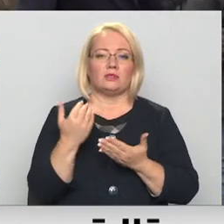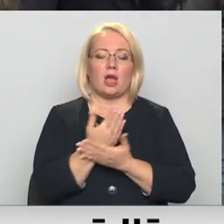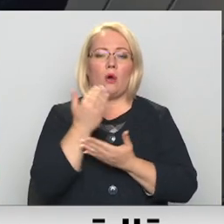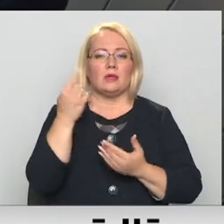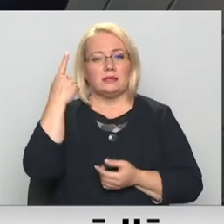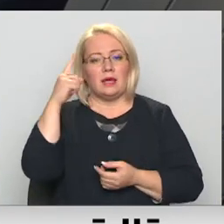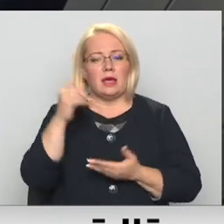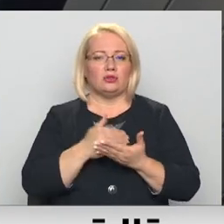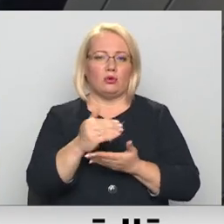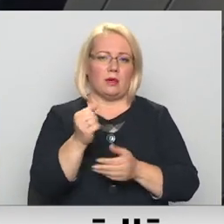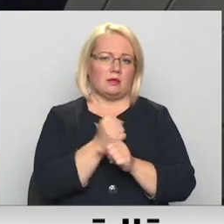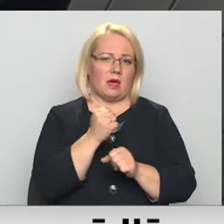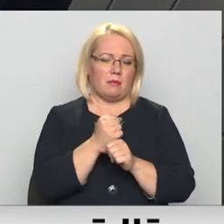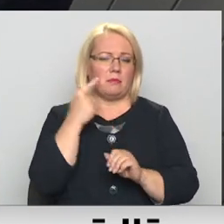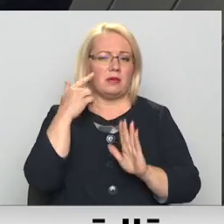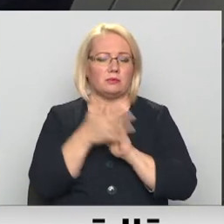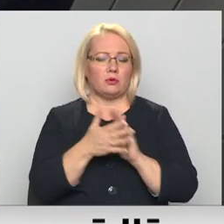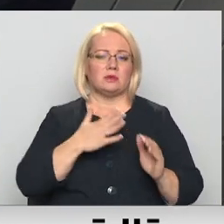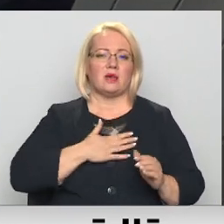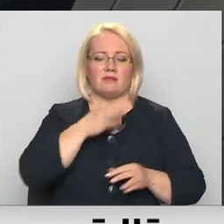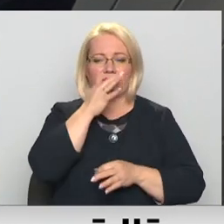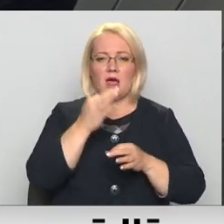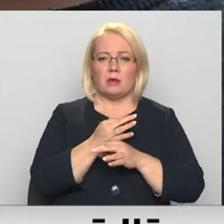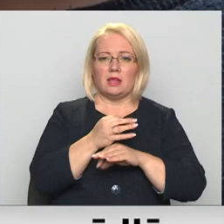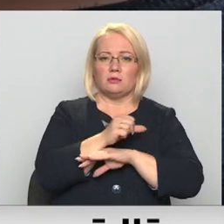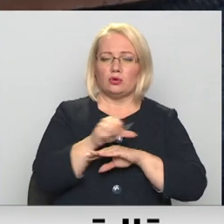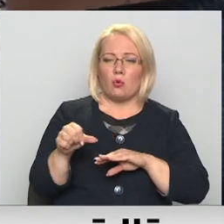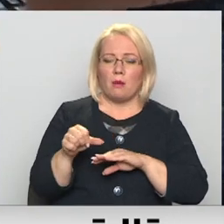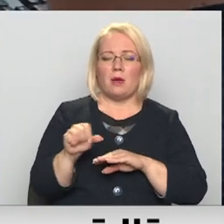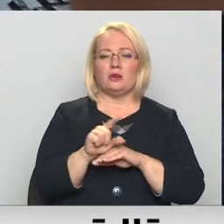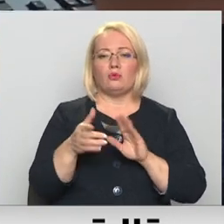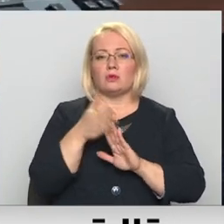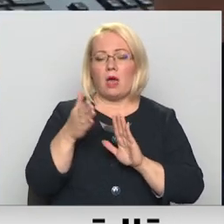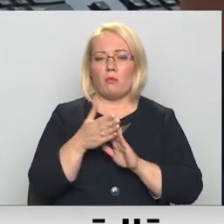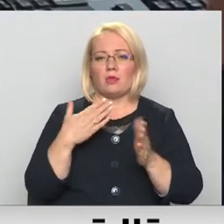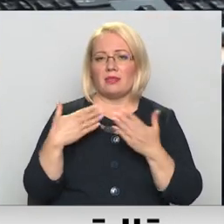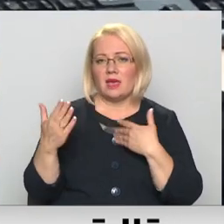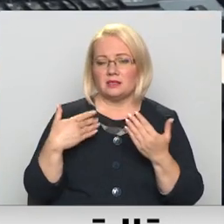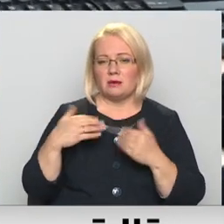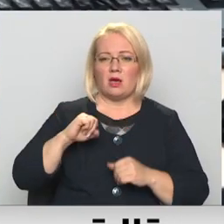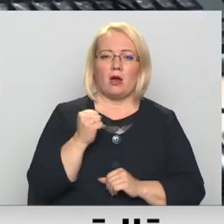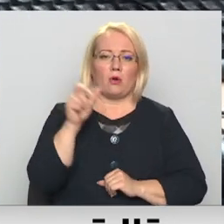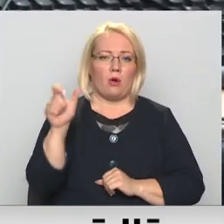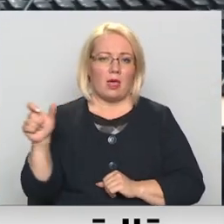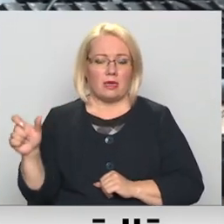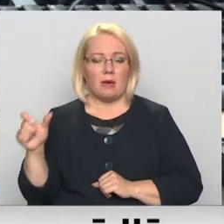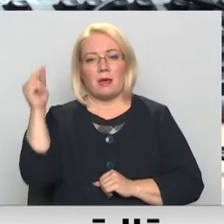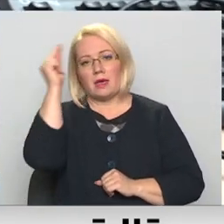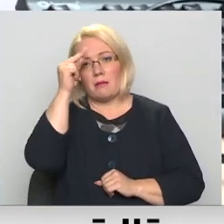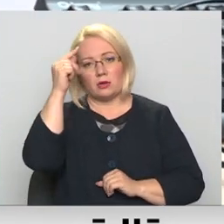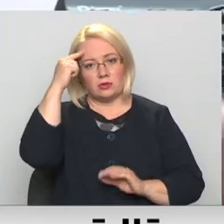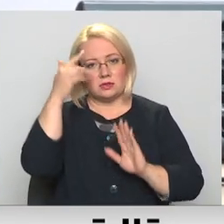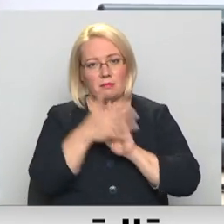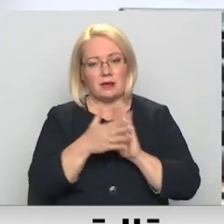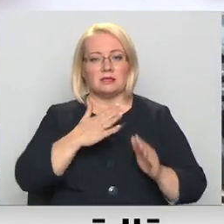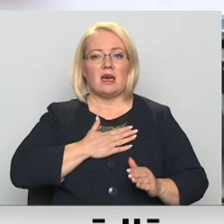turpmākajam darbam, izprotot savus atbildības robežas, uzlabojot attiecības un savstarpējo sadarbību ar kolēģiem, iemācoties saprast